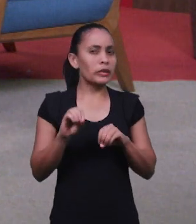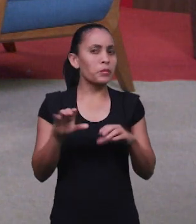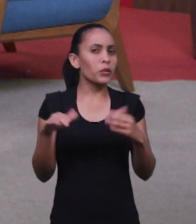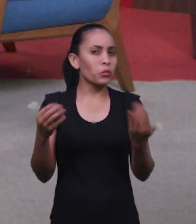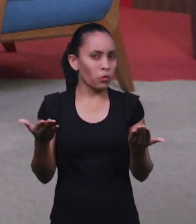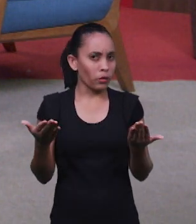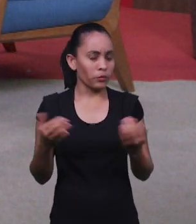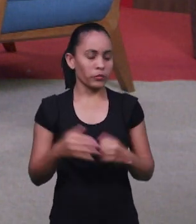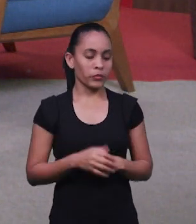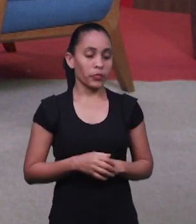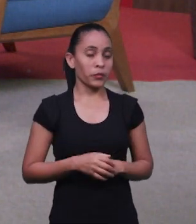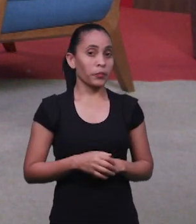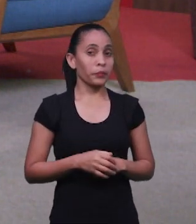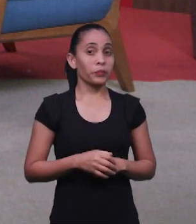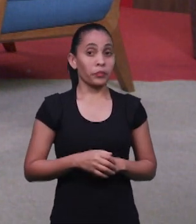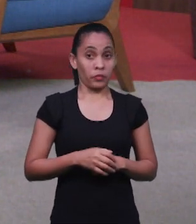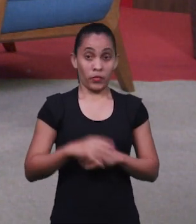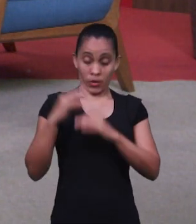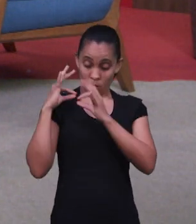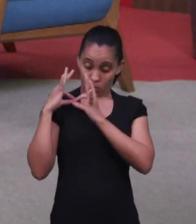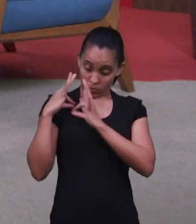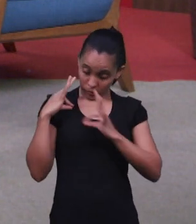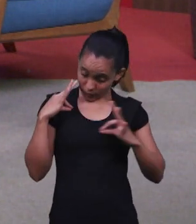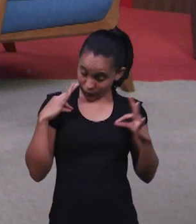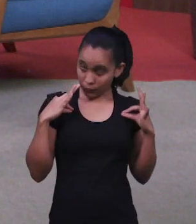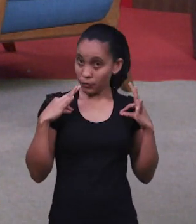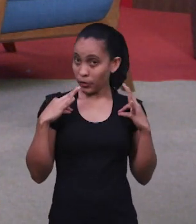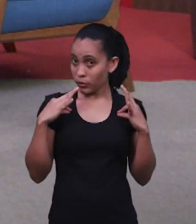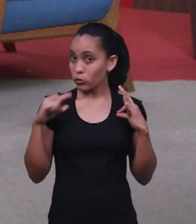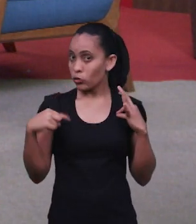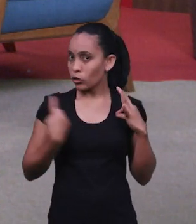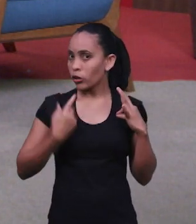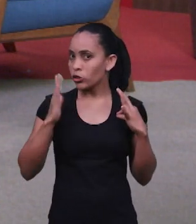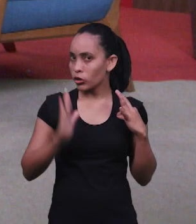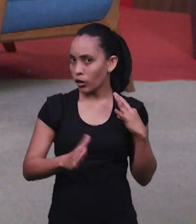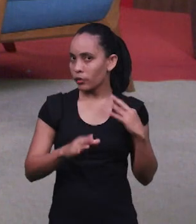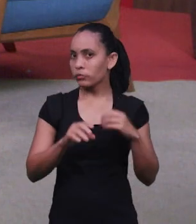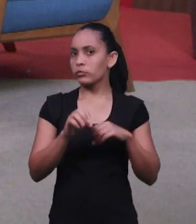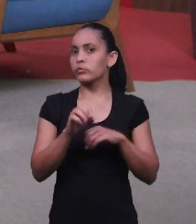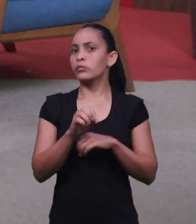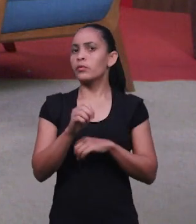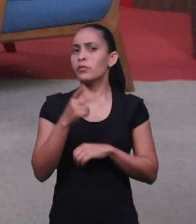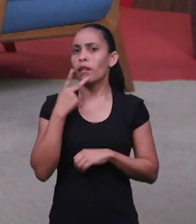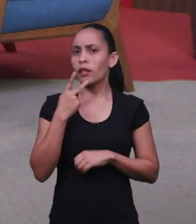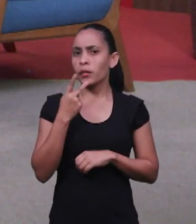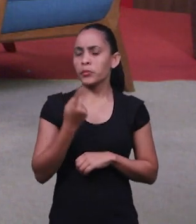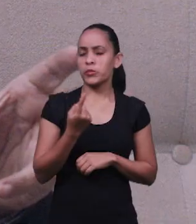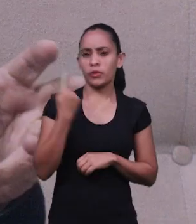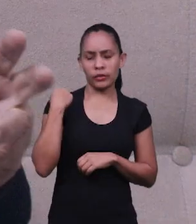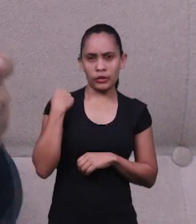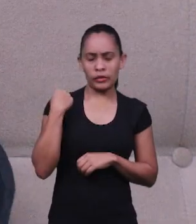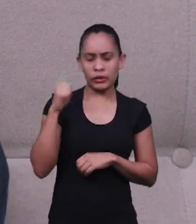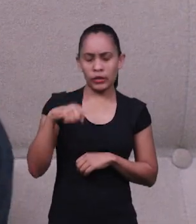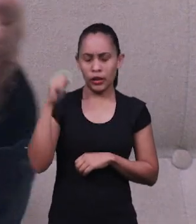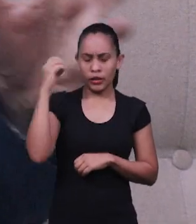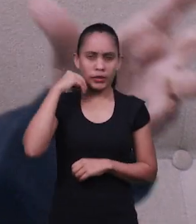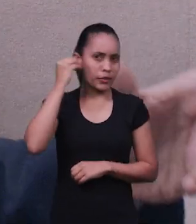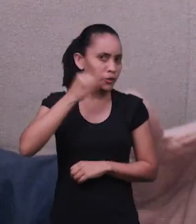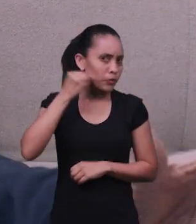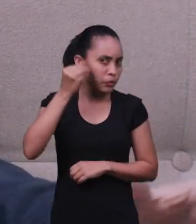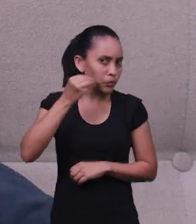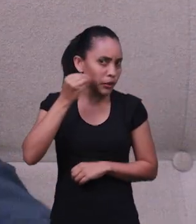laisser Daniel. Alors, les embellissements, nous avons déjà dit en arrière, ça parle des